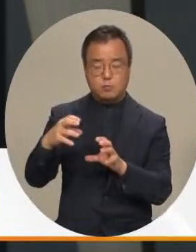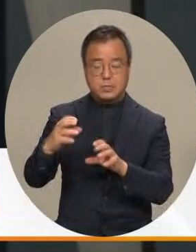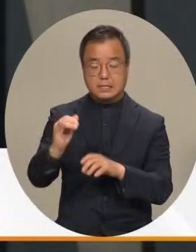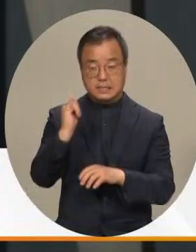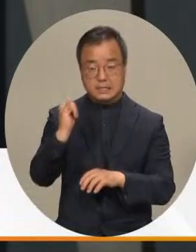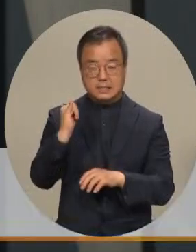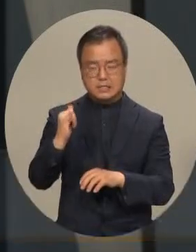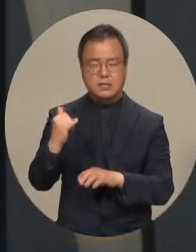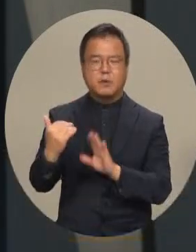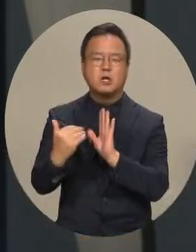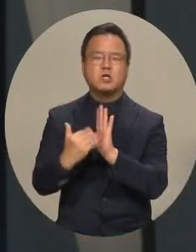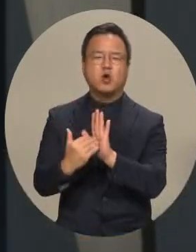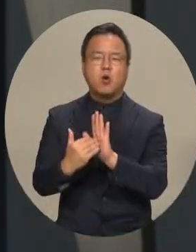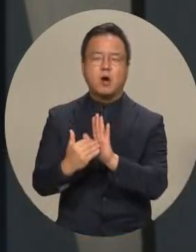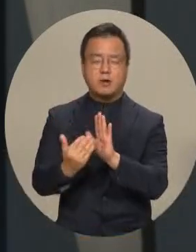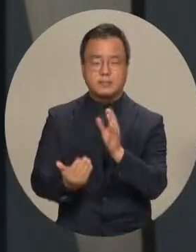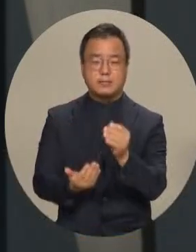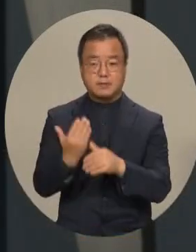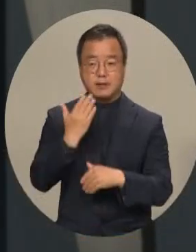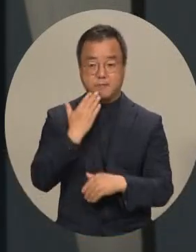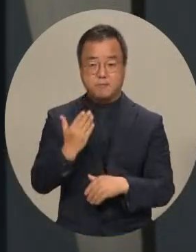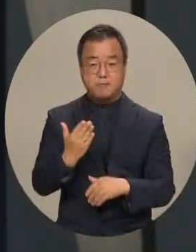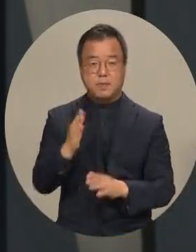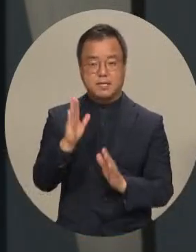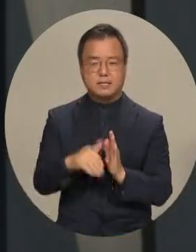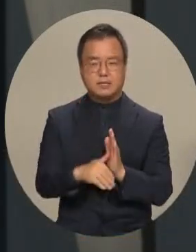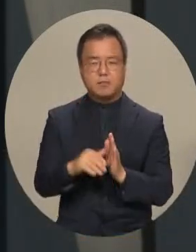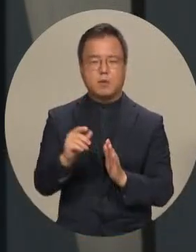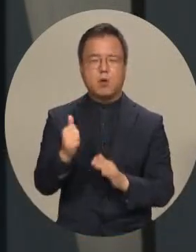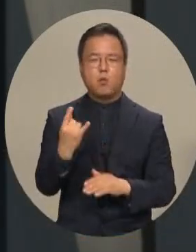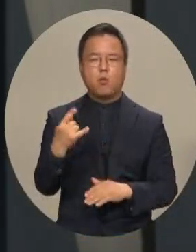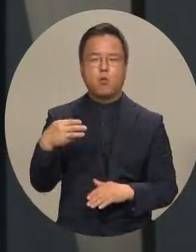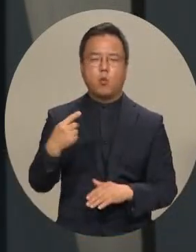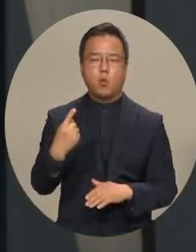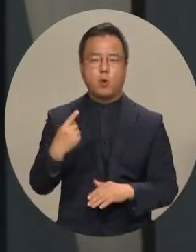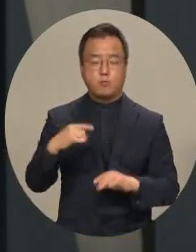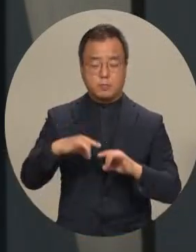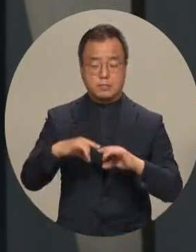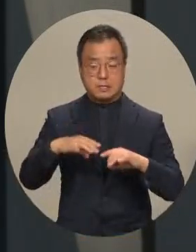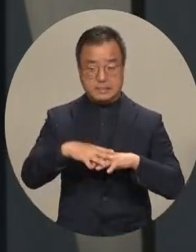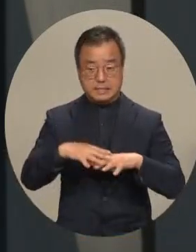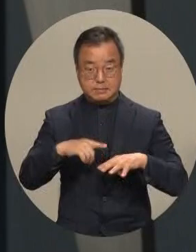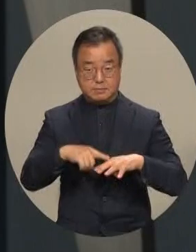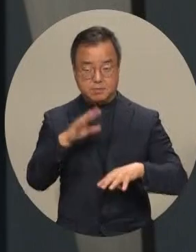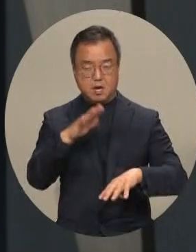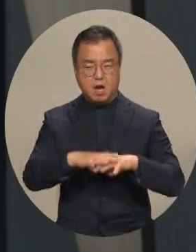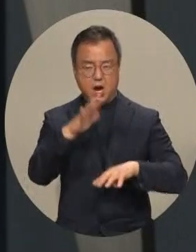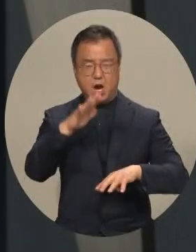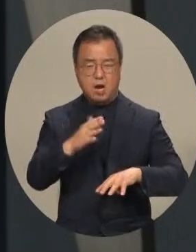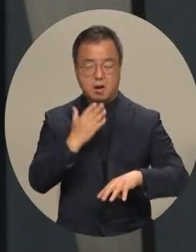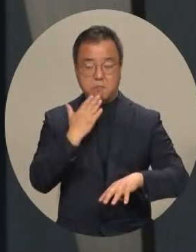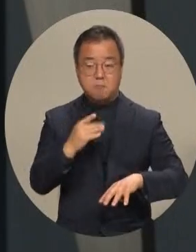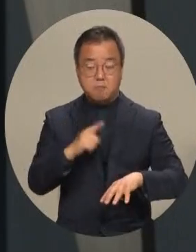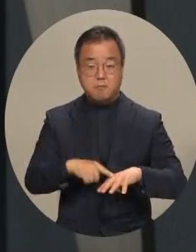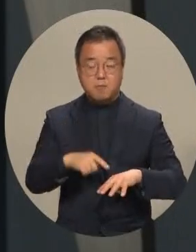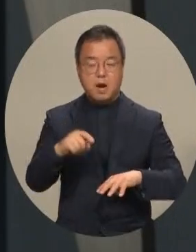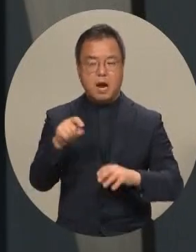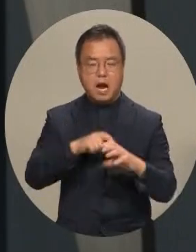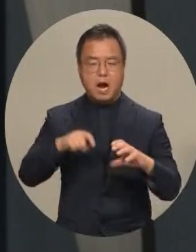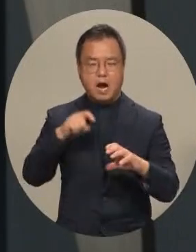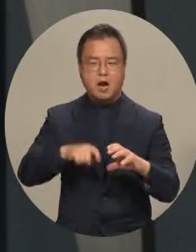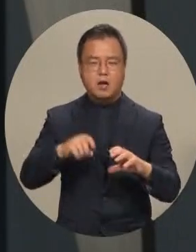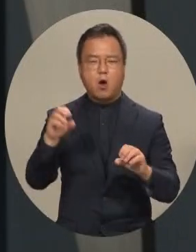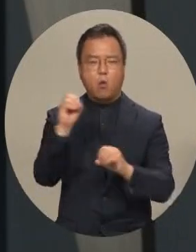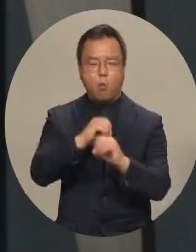저항이 나타나는 것이고 때문에 회로에서 열이나 발생하는 것인데요 놀랍게도 초전도체 내부의 원자핵은